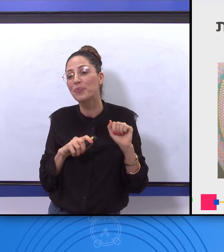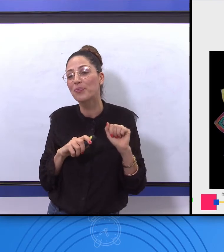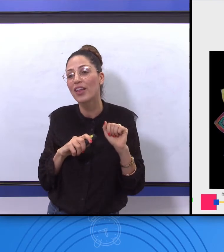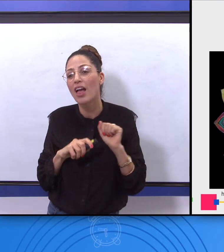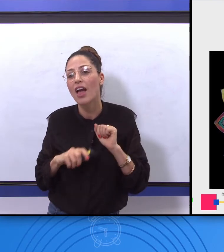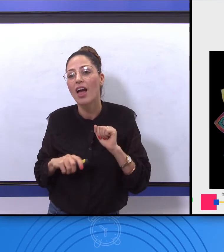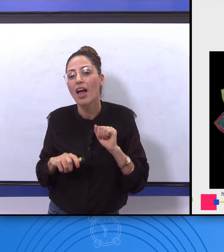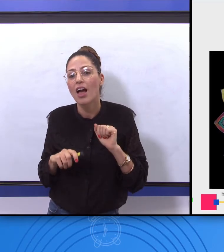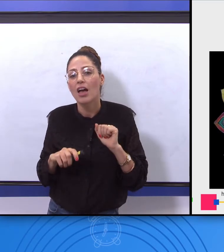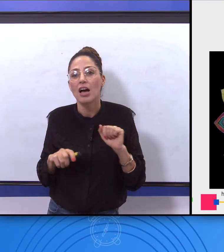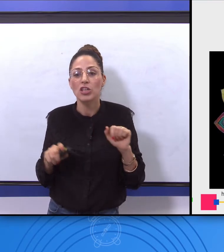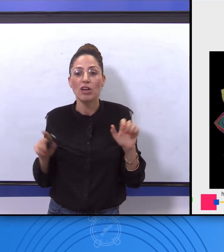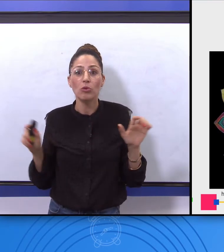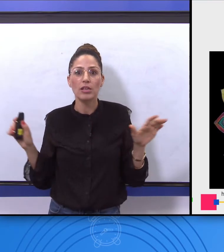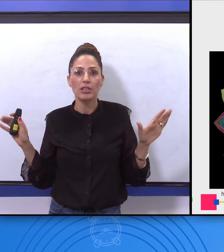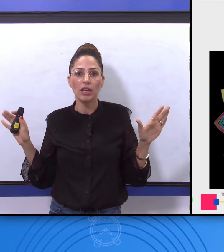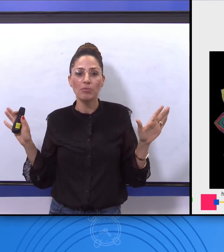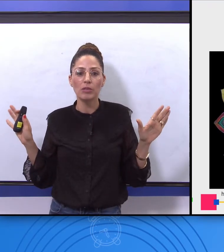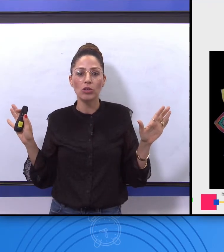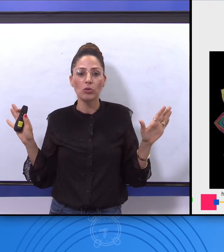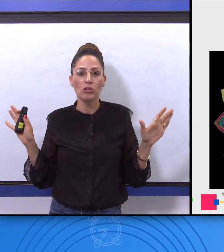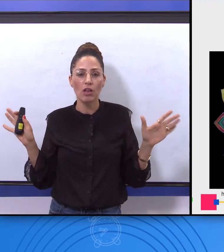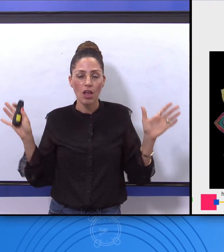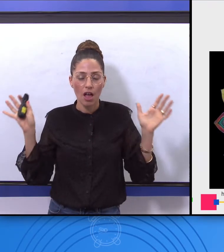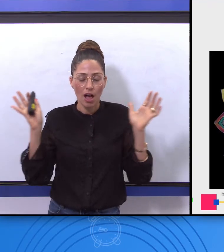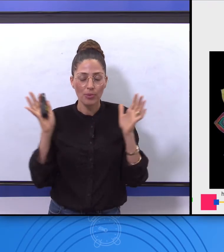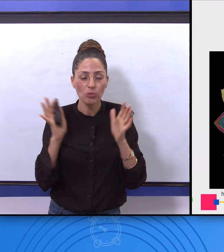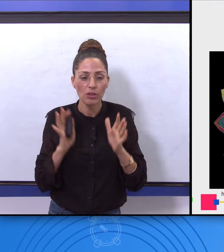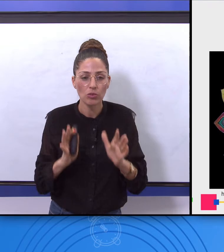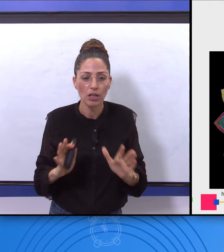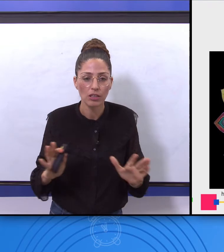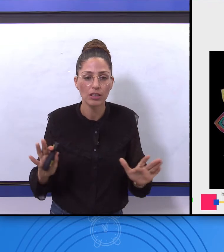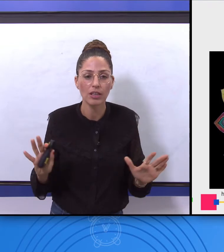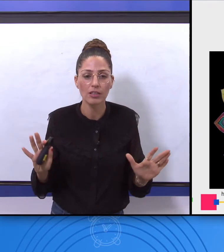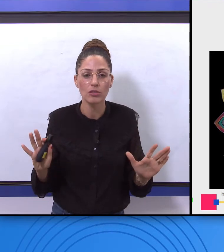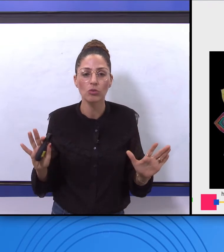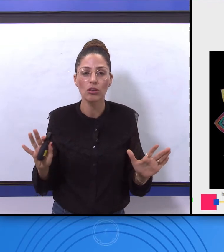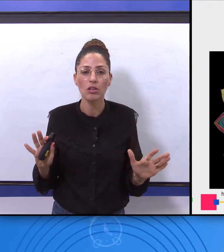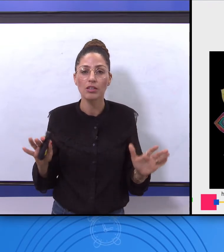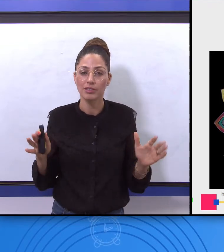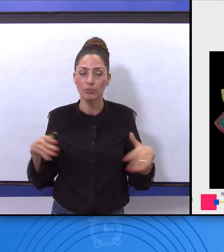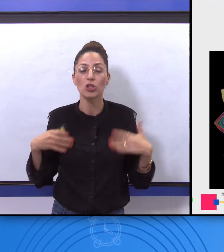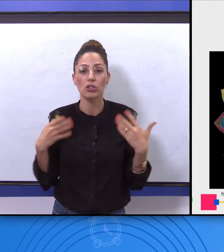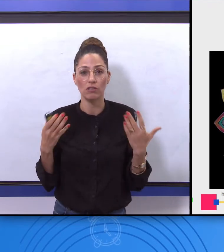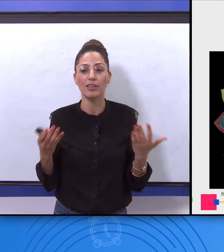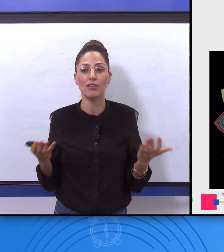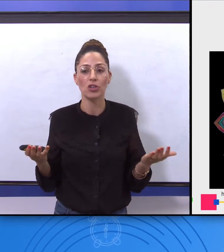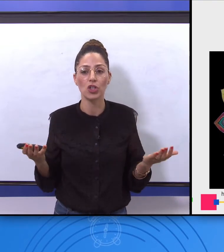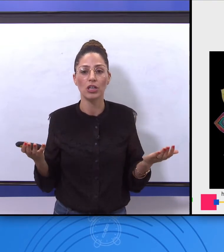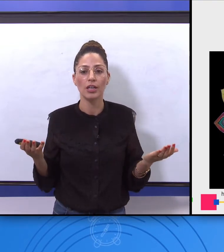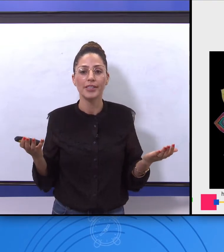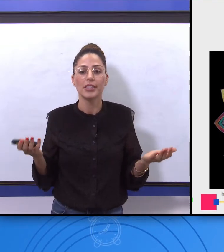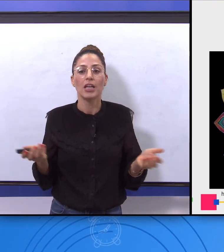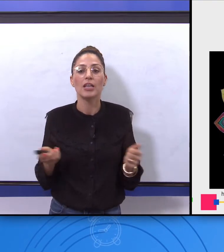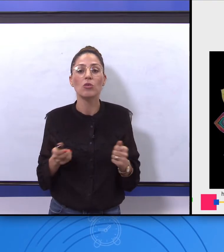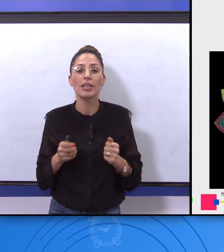המנדלה. אז עכשיו בואו נעשה תרגיל בהתבוננות. הביטו בתמונה, תתרכזו. זה משרה שלוות נפש.